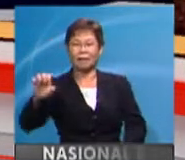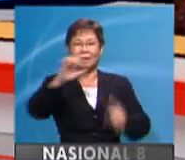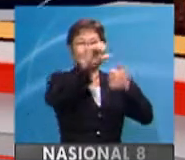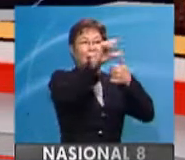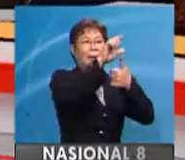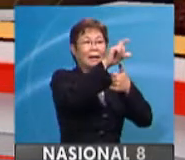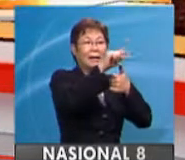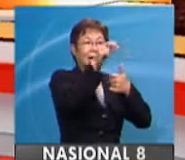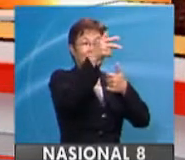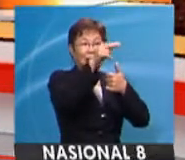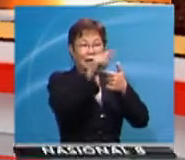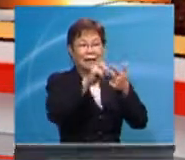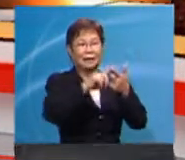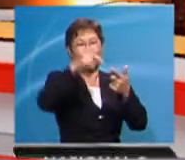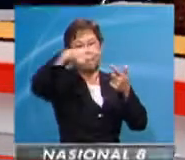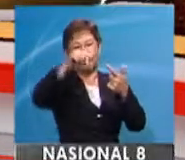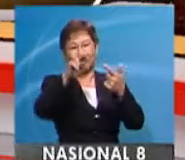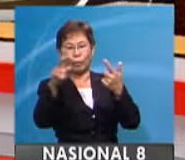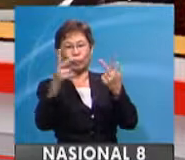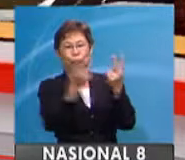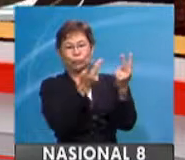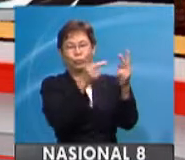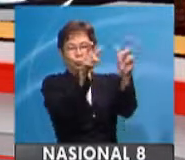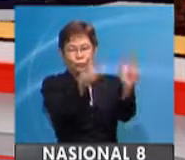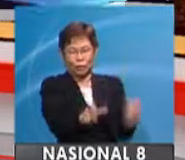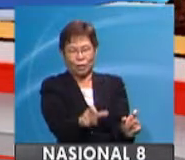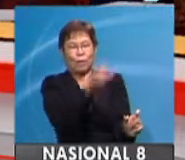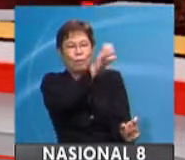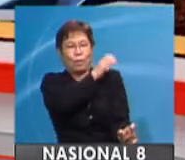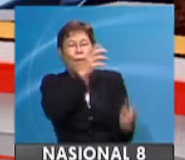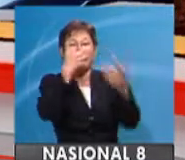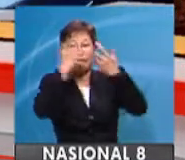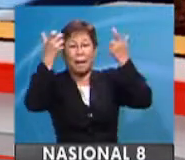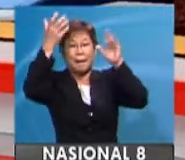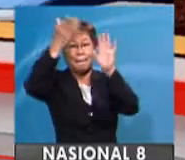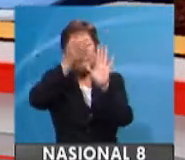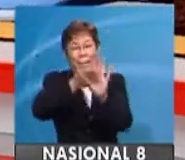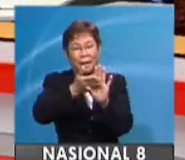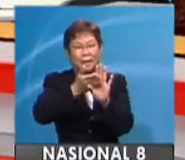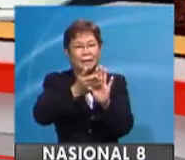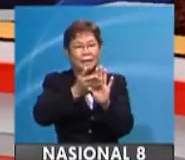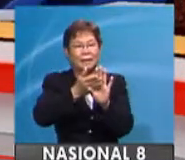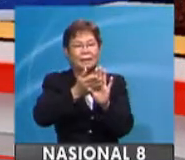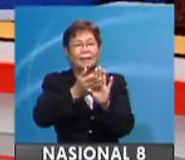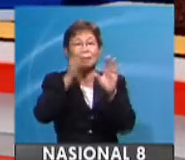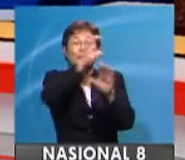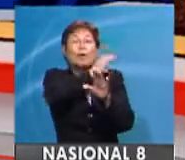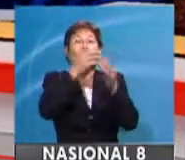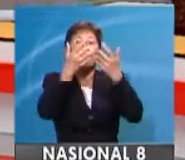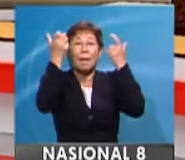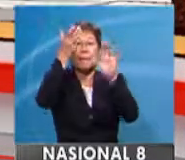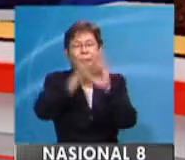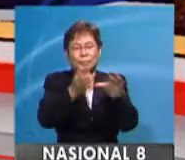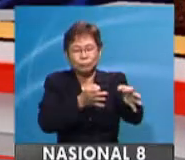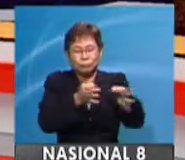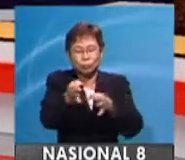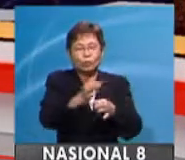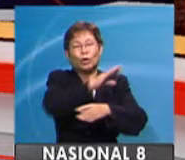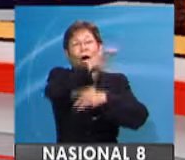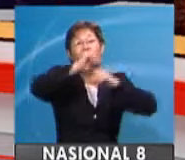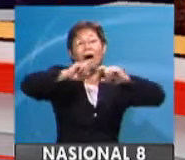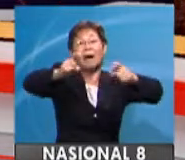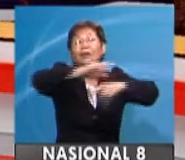mcdohl dan call magendie terus IMEI Benton semoga Zainuddin Megan Mohammad Nuh menjelaskan hadiah